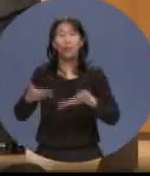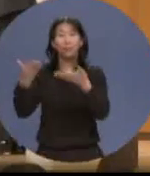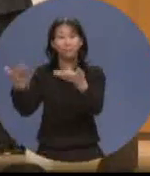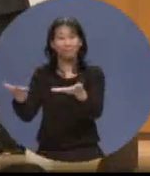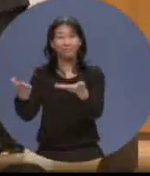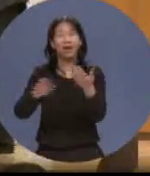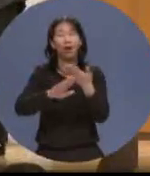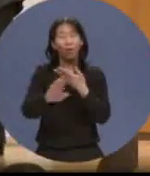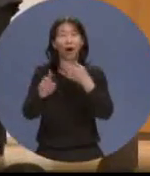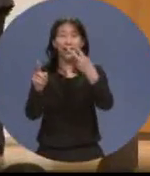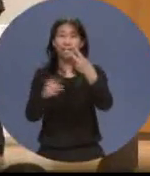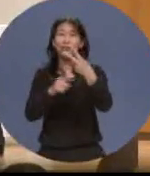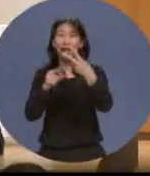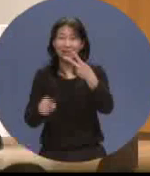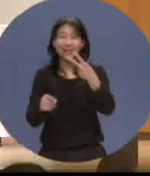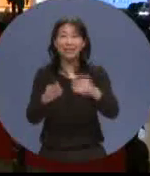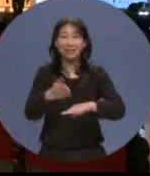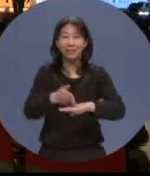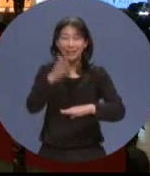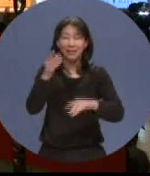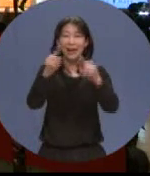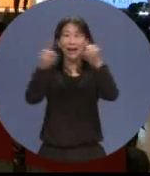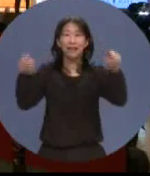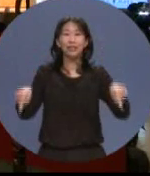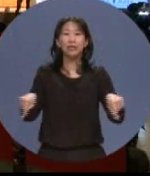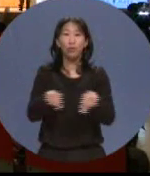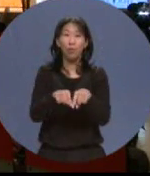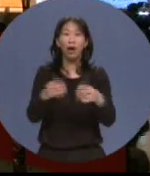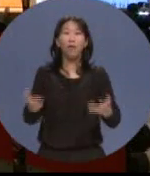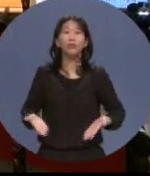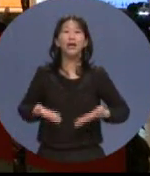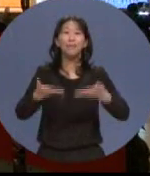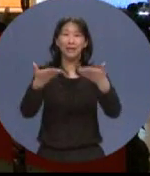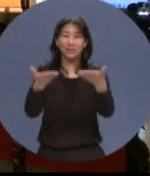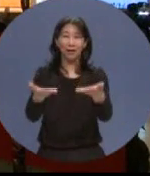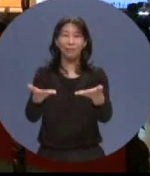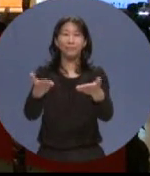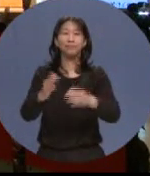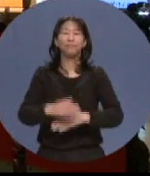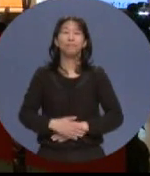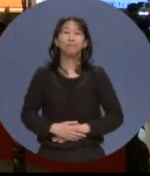に市民2名に感謝状が贈られました。